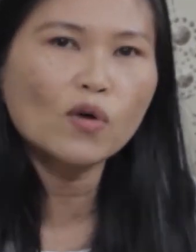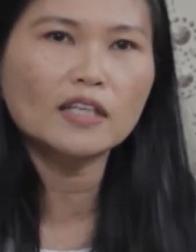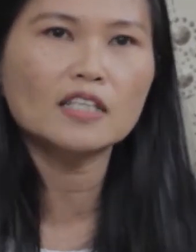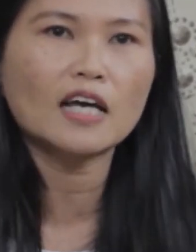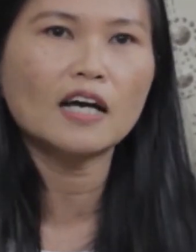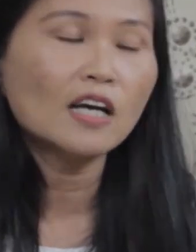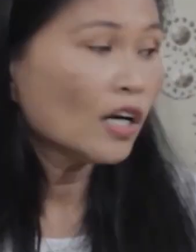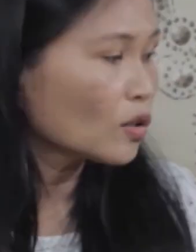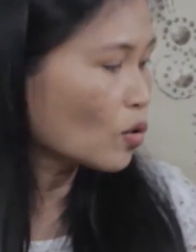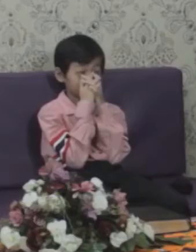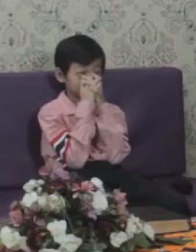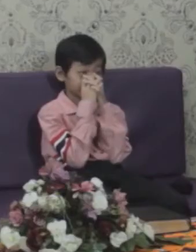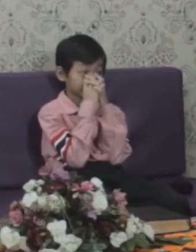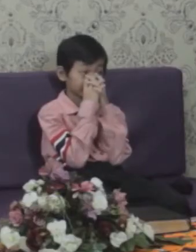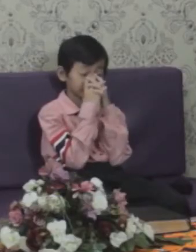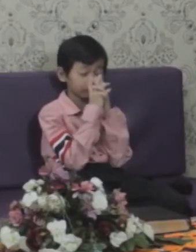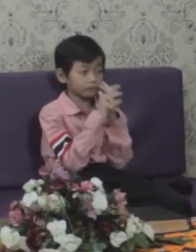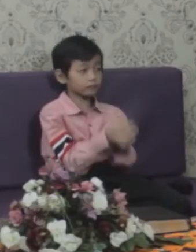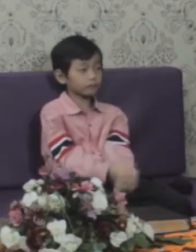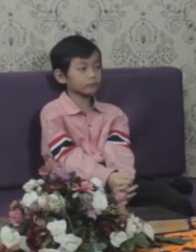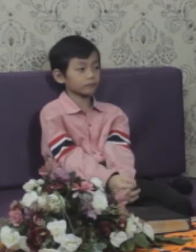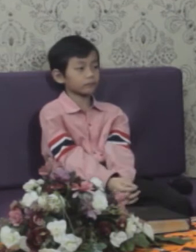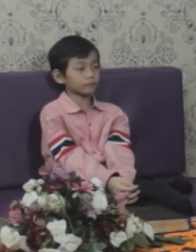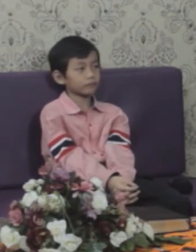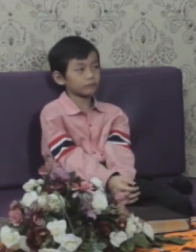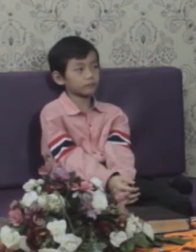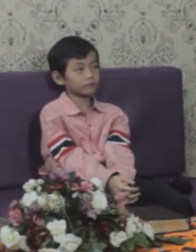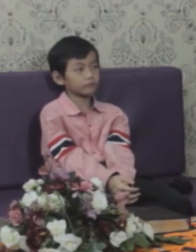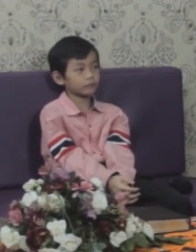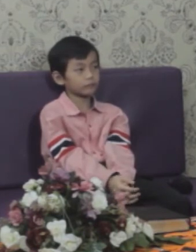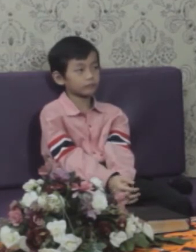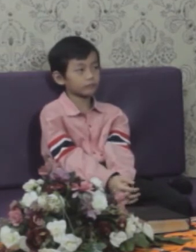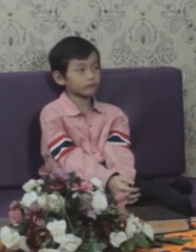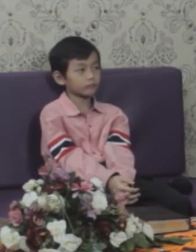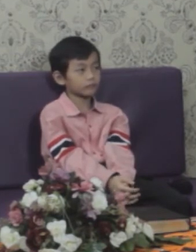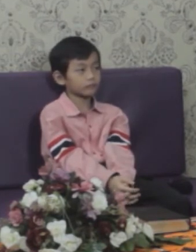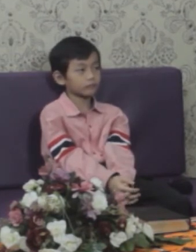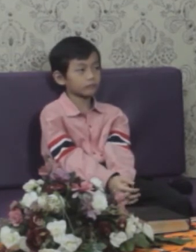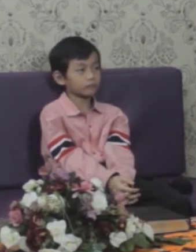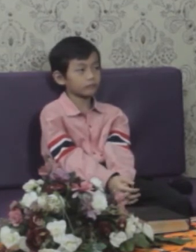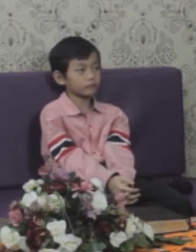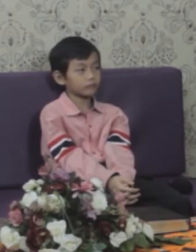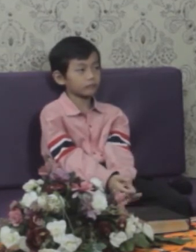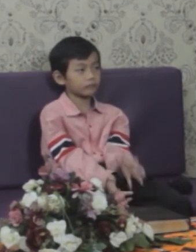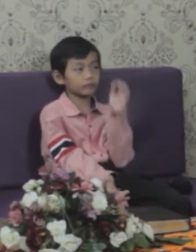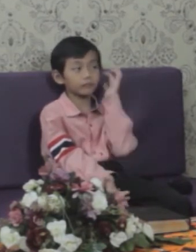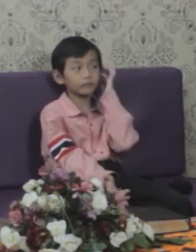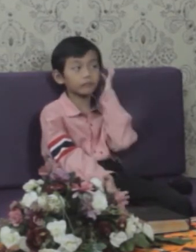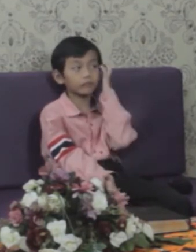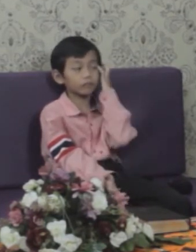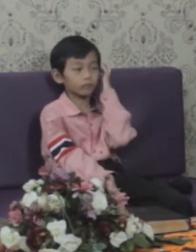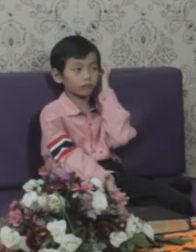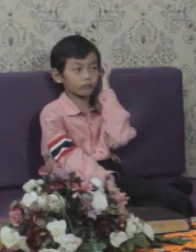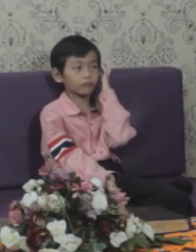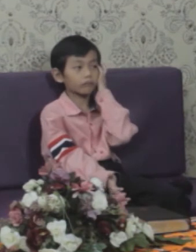lain lebih kuat dari saya. Terus dari bangsa saya, keluarga saya ini, kamilah yang bangsa yang paling terkecil